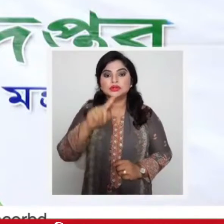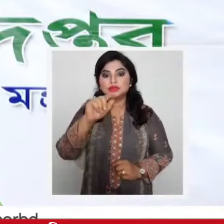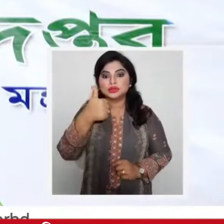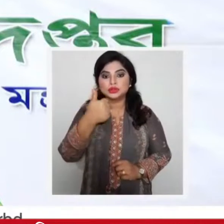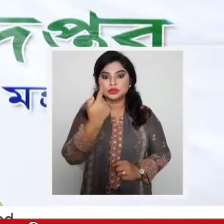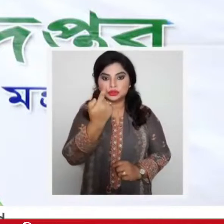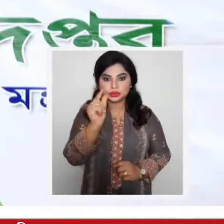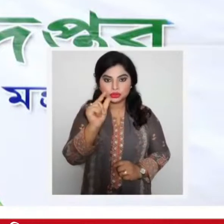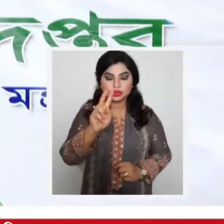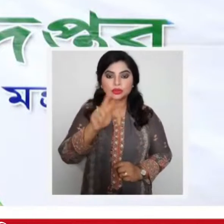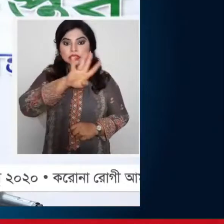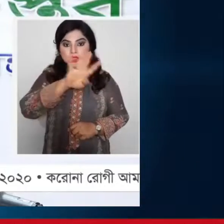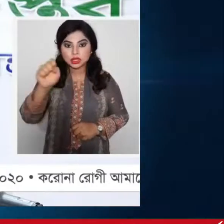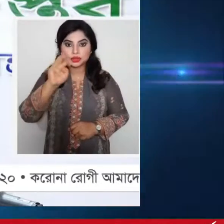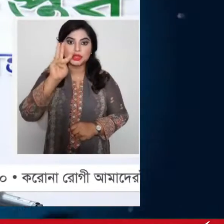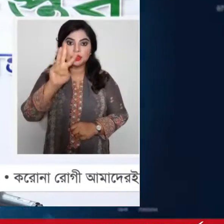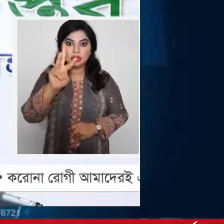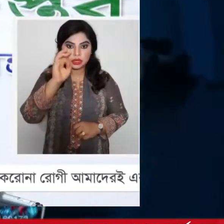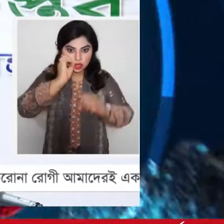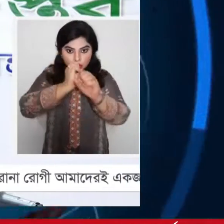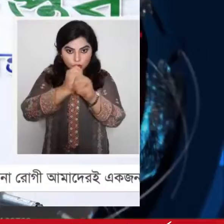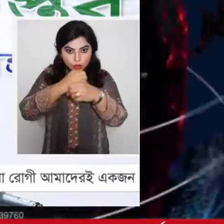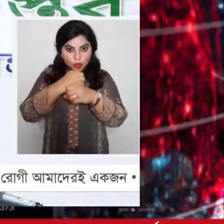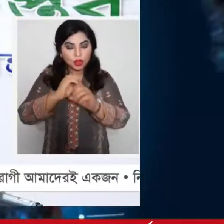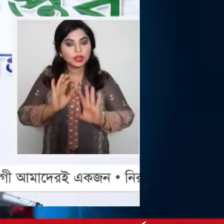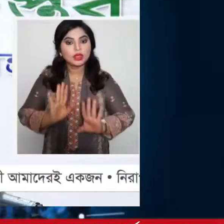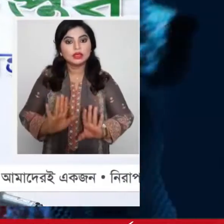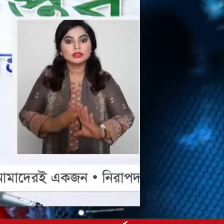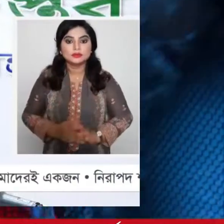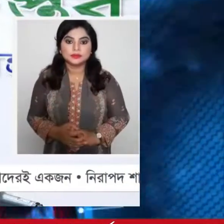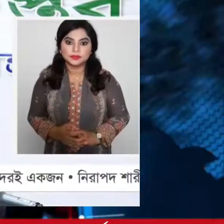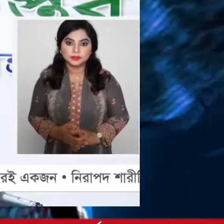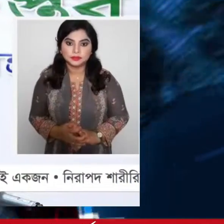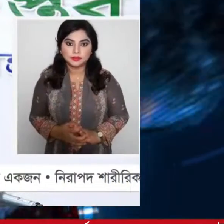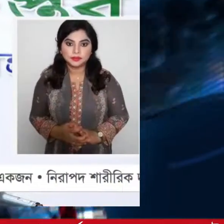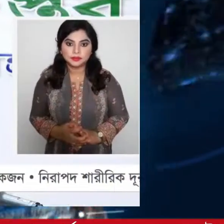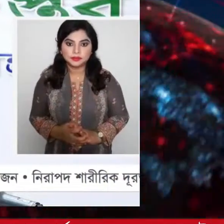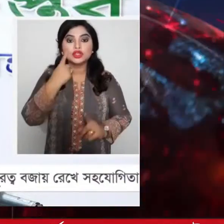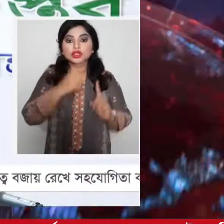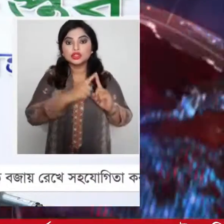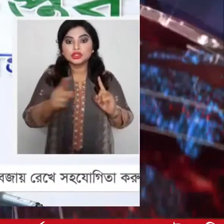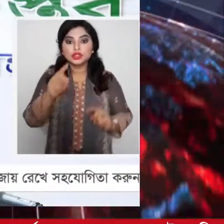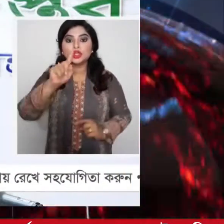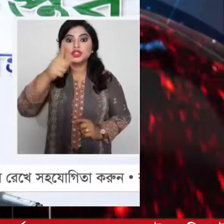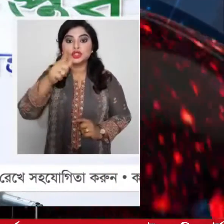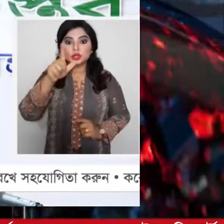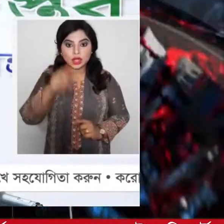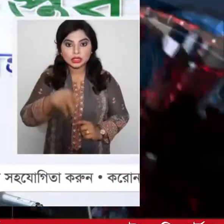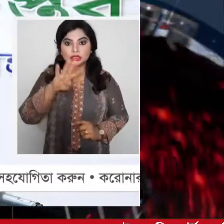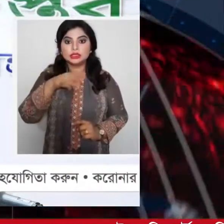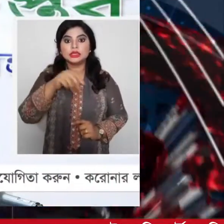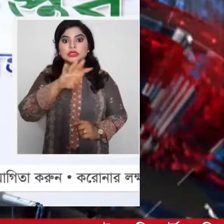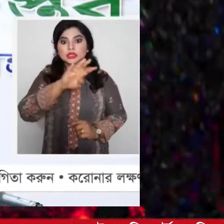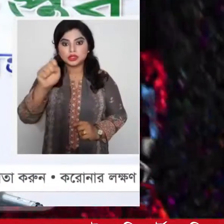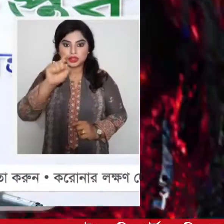করোনায় প্রিয় এটাই সর্বোচ্চ দেশবাসী আসল মৃত্যু। বুলেটিন নিয়ে। গত 24 ঘন্টায় নমুনা সংগৃহীত হয়েছে 18,403টি এবং